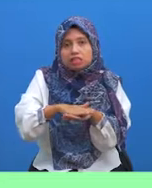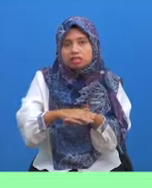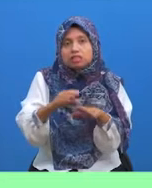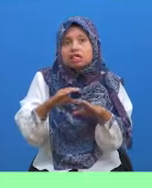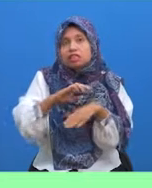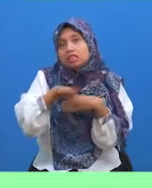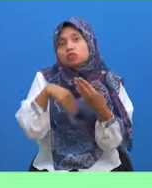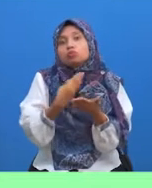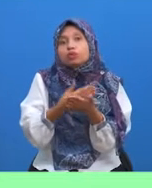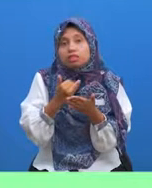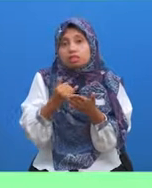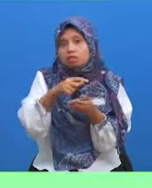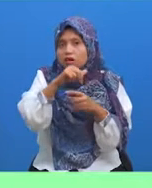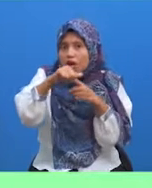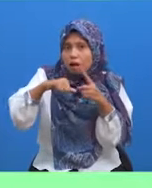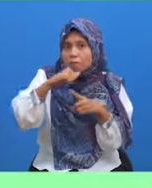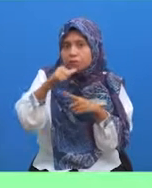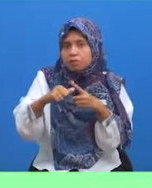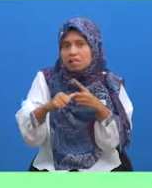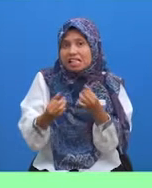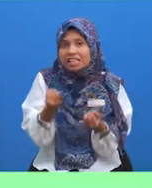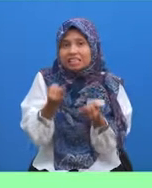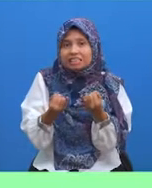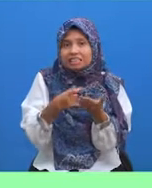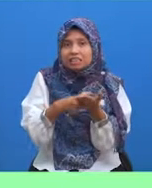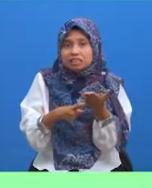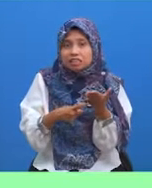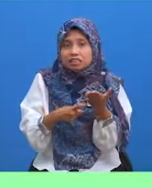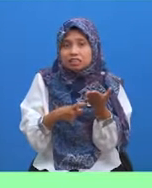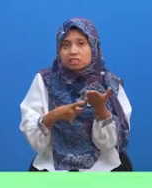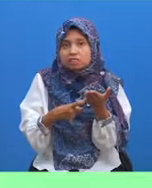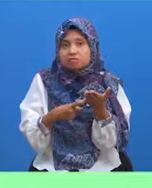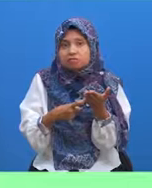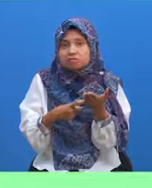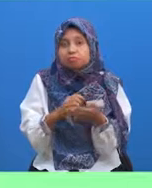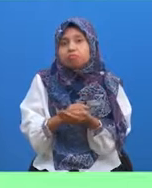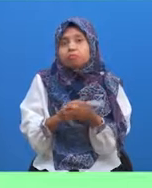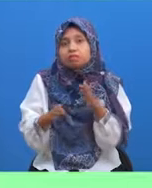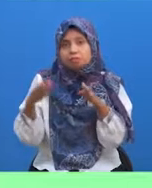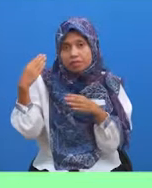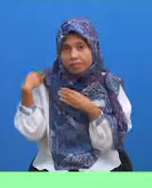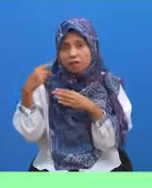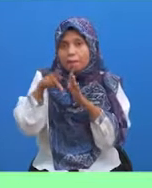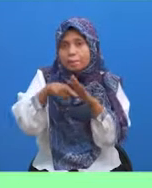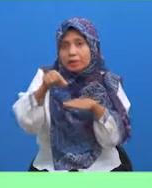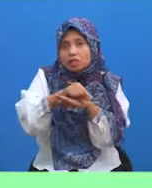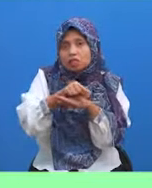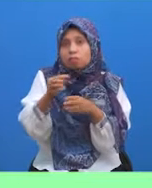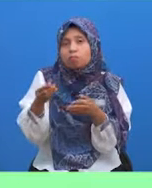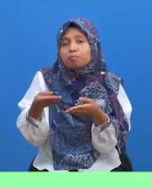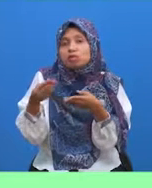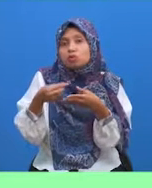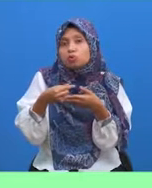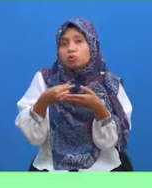disini apabila keanjalan harga permintaan ajal beban pengguna kurang daripada